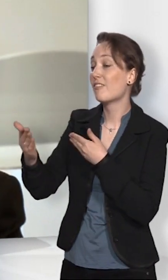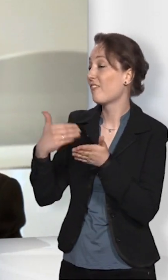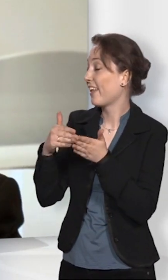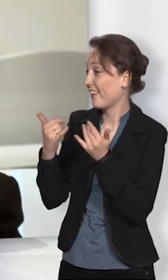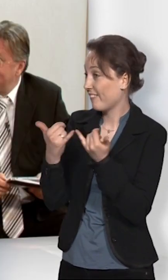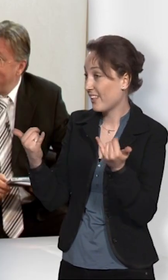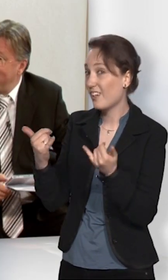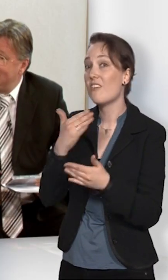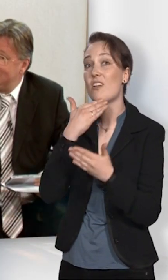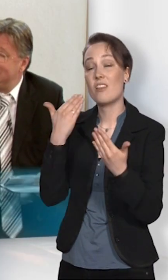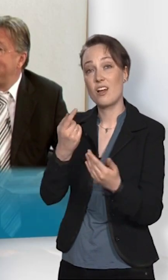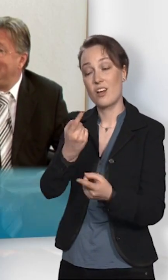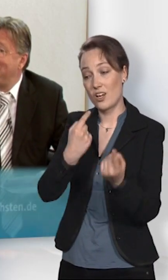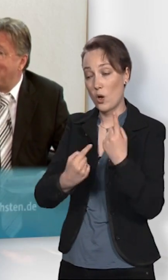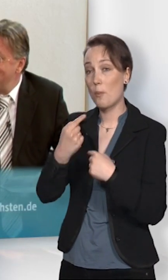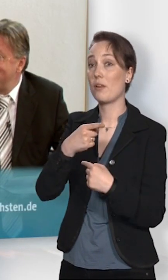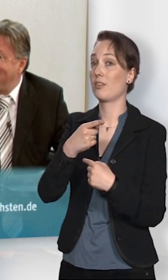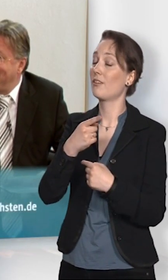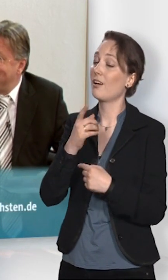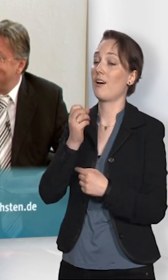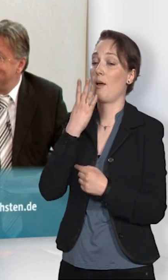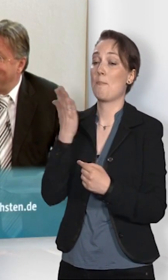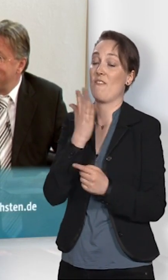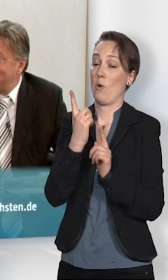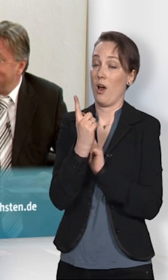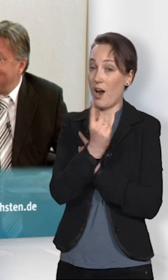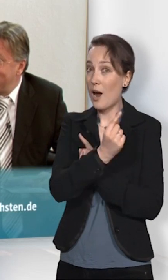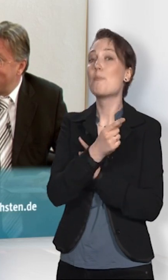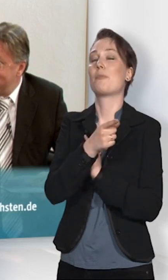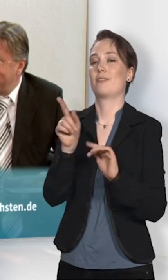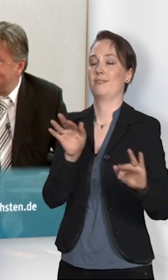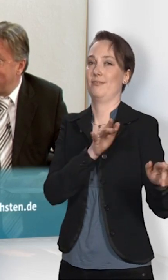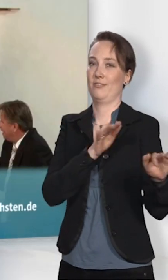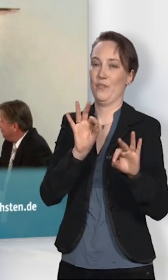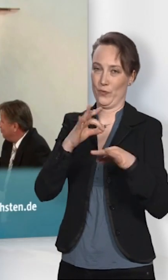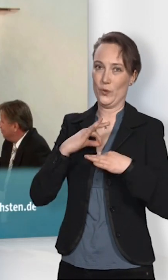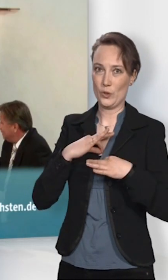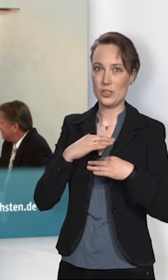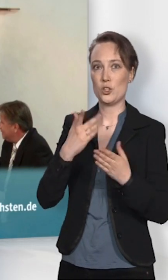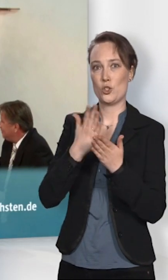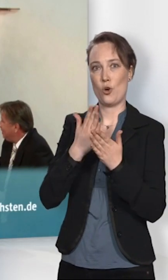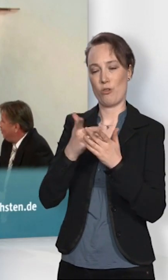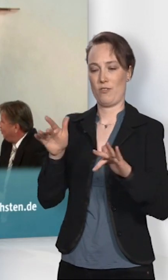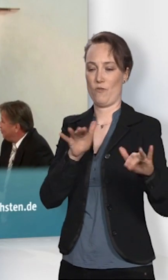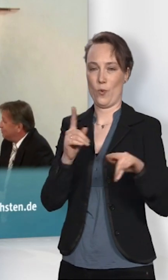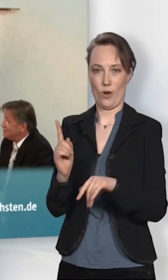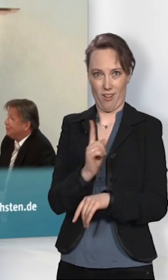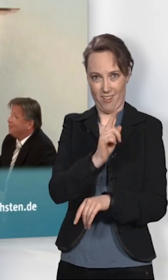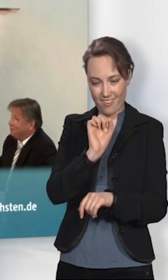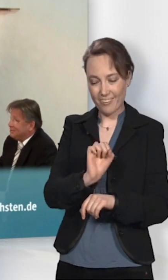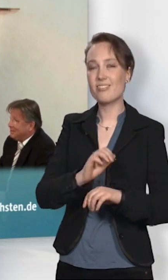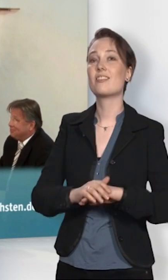Herr Jost, dass Sie bei uns waren. Wir lassen Sie nicht gehen, ohne dass Sie uns eine Kostprobe gegeben haben. Sie dürfen schon mal am Flügel Platz nehmen.